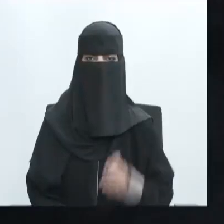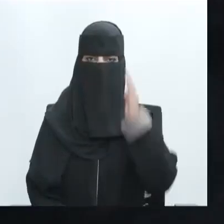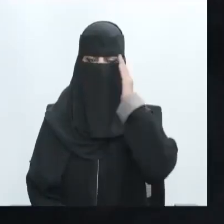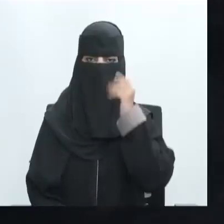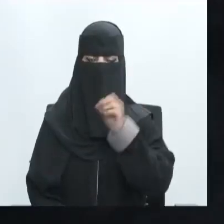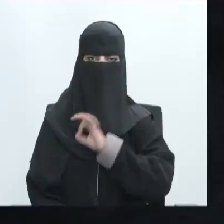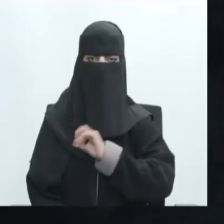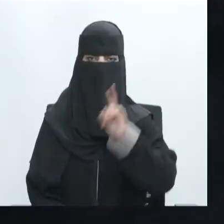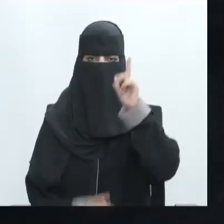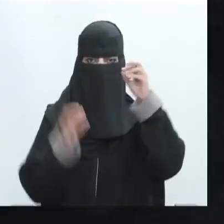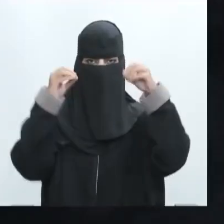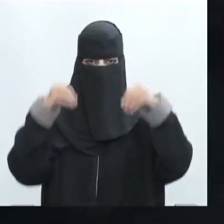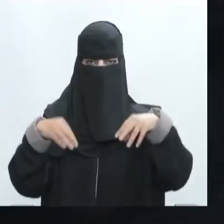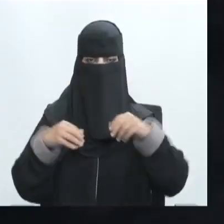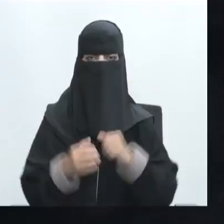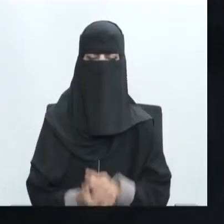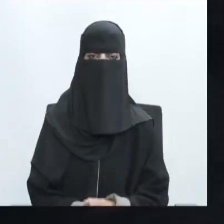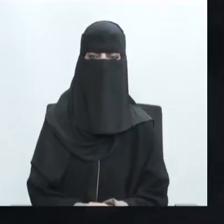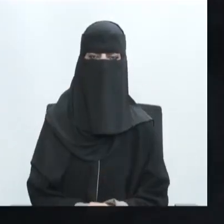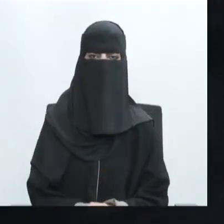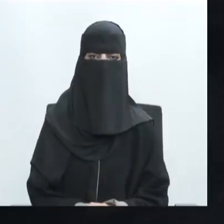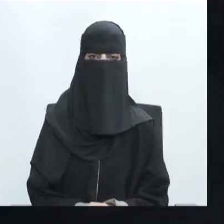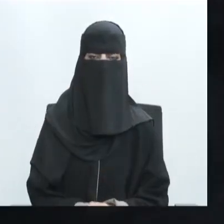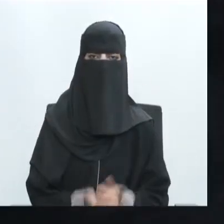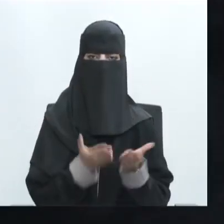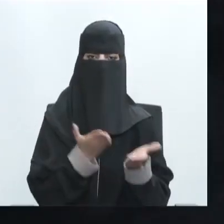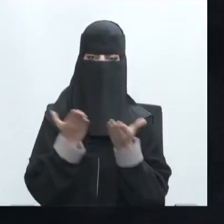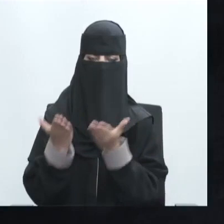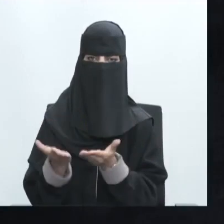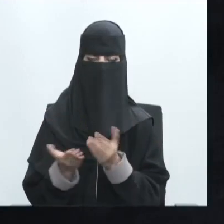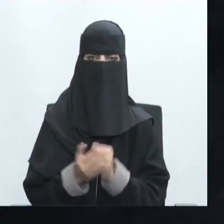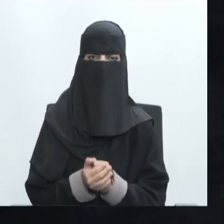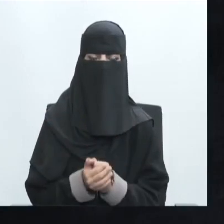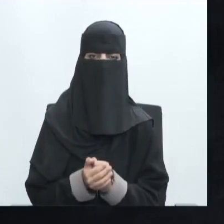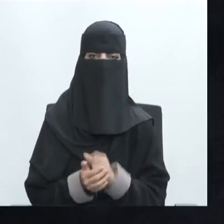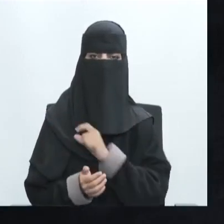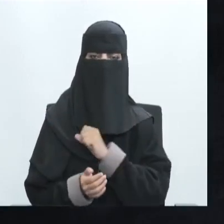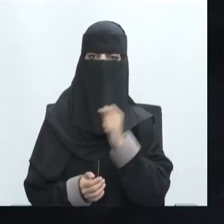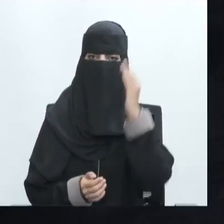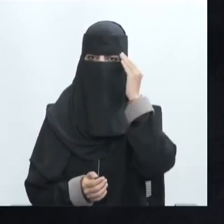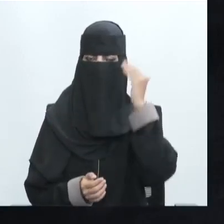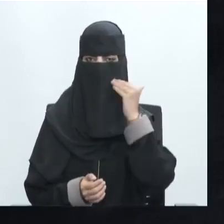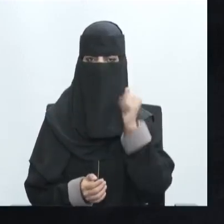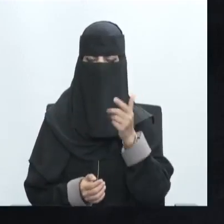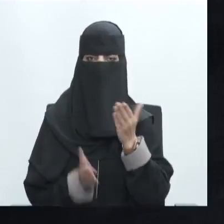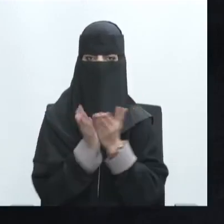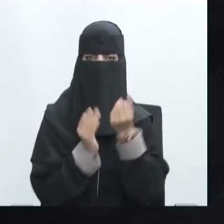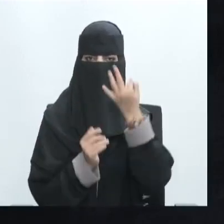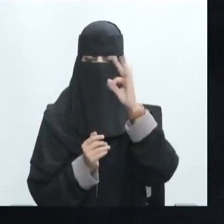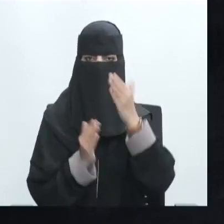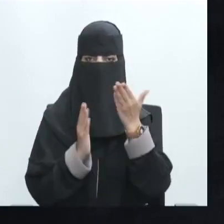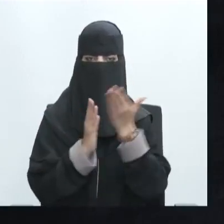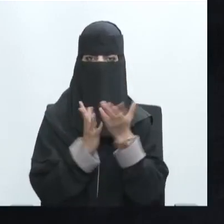السلام عليكم ورحمه الله وبركاته اهلا وسهلا بطلاب المرحله الثانويه السنه